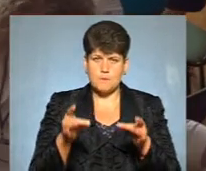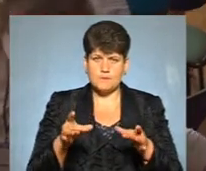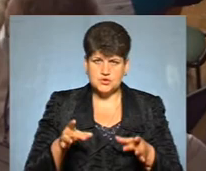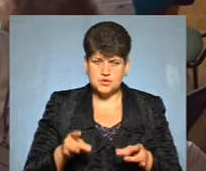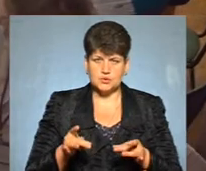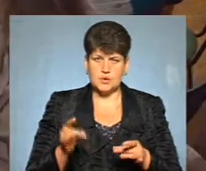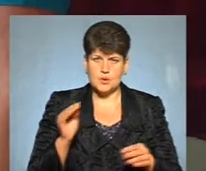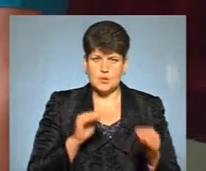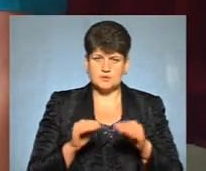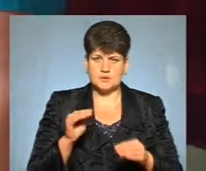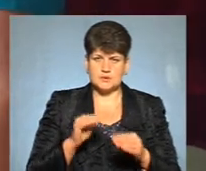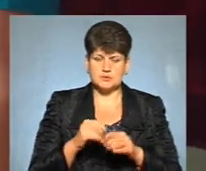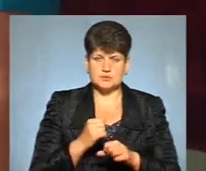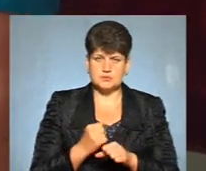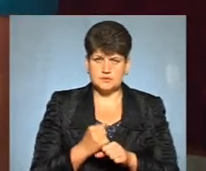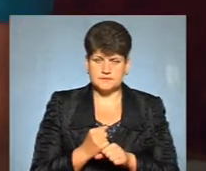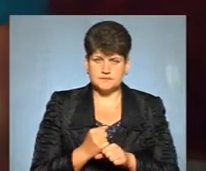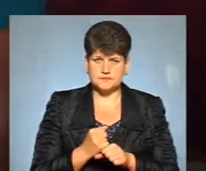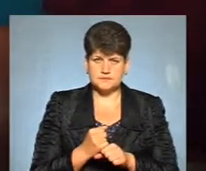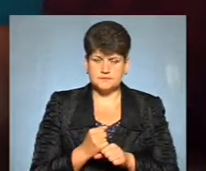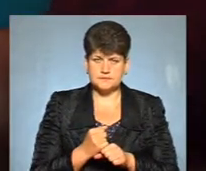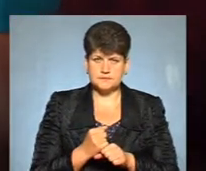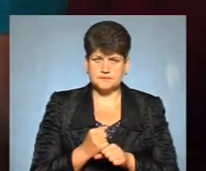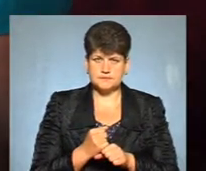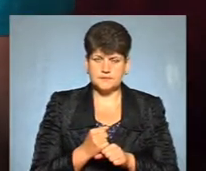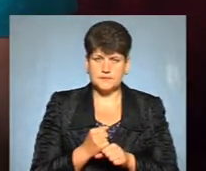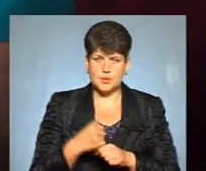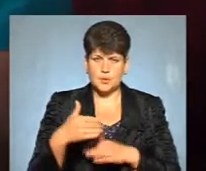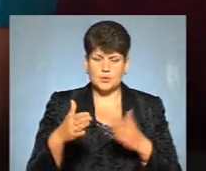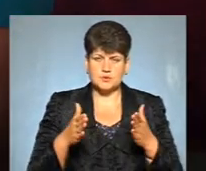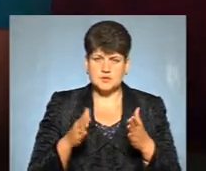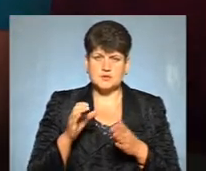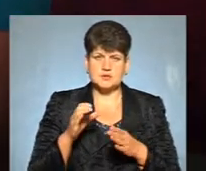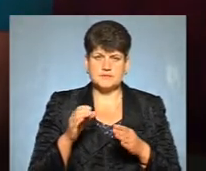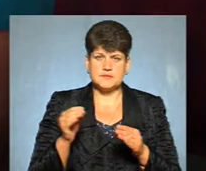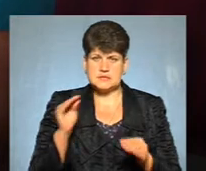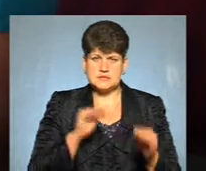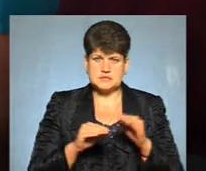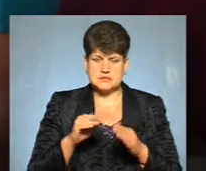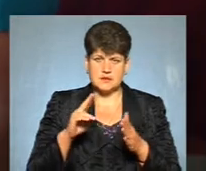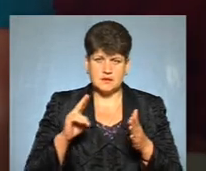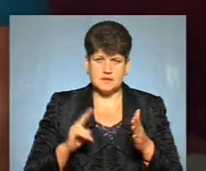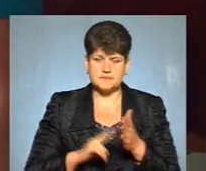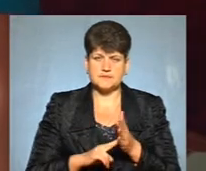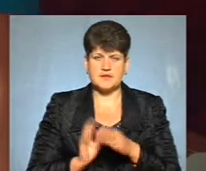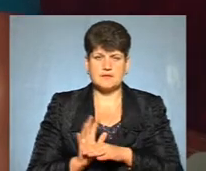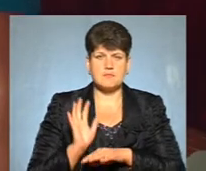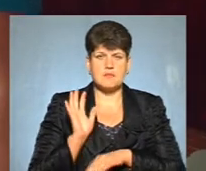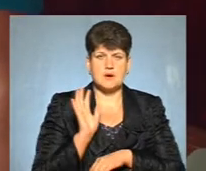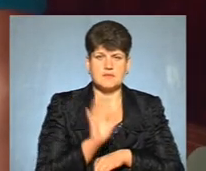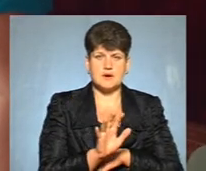учасників. Контейнер з воротними секюрпаками заклеїли і відправляємо